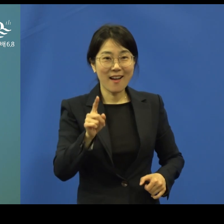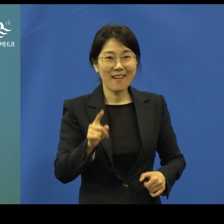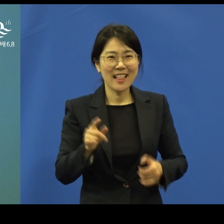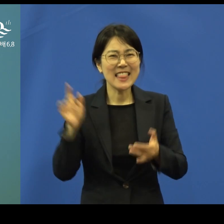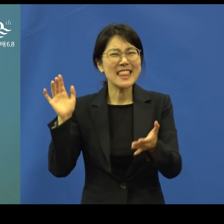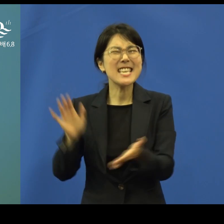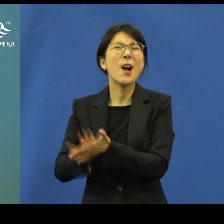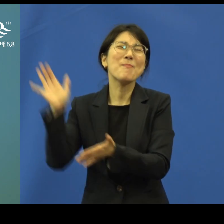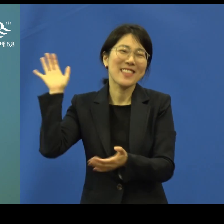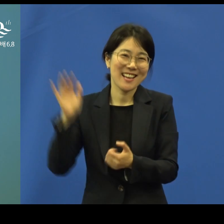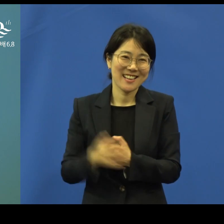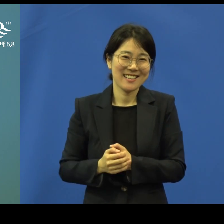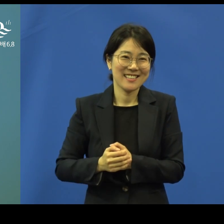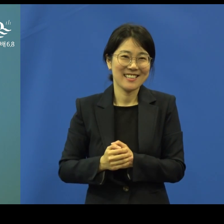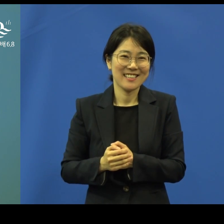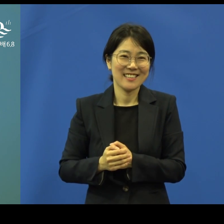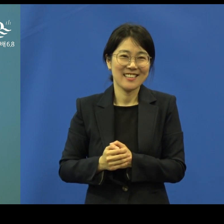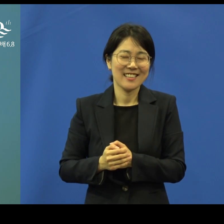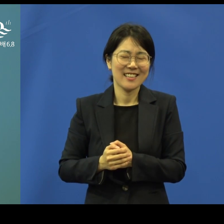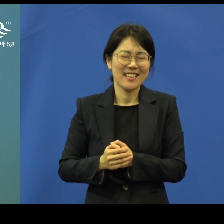뜨겁잖아.